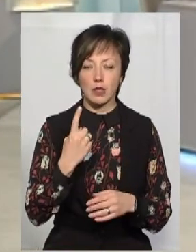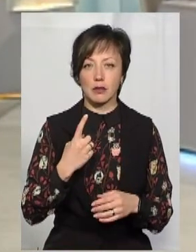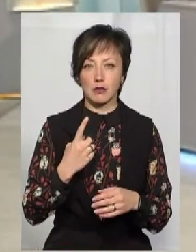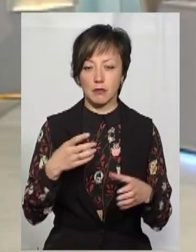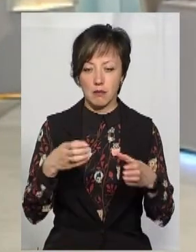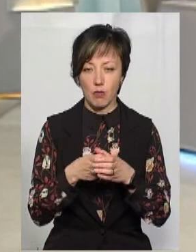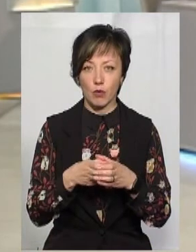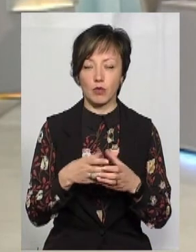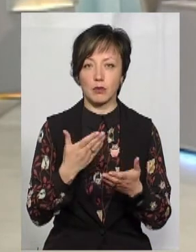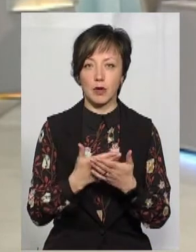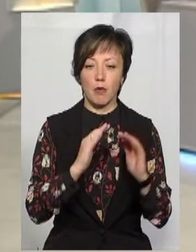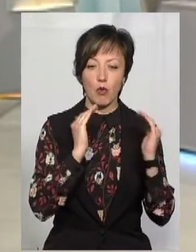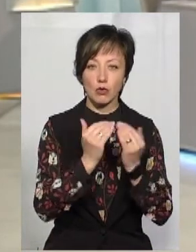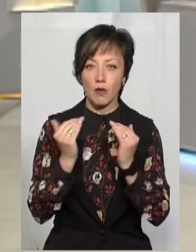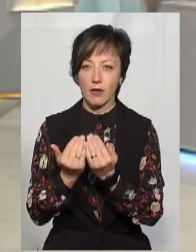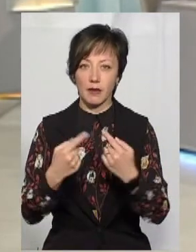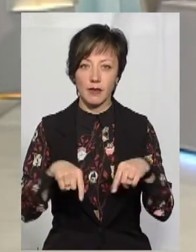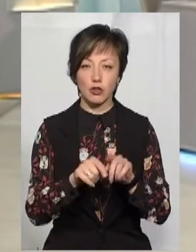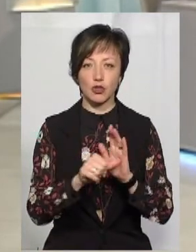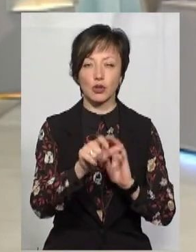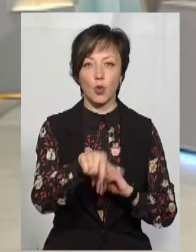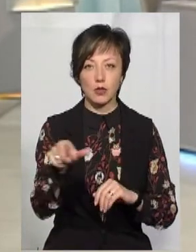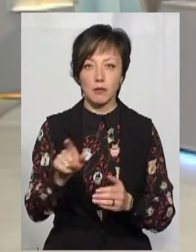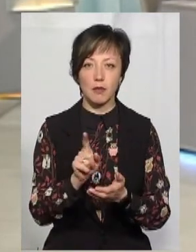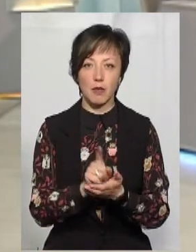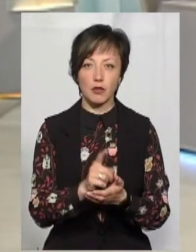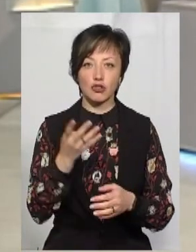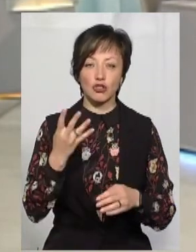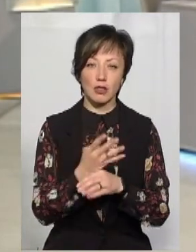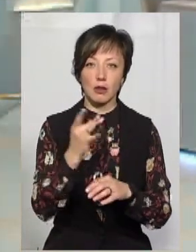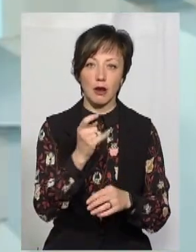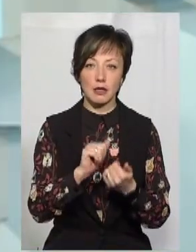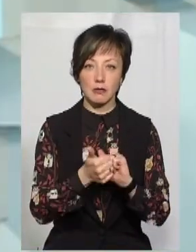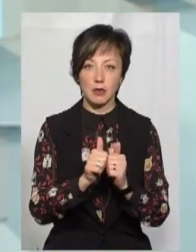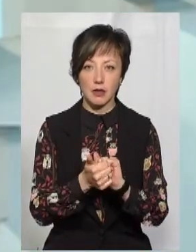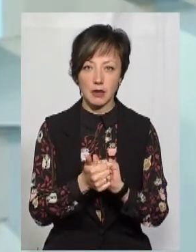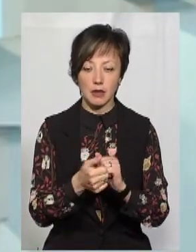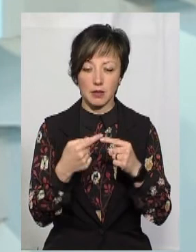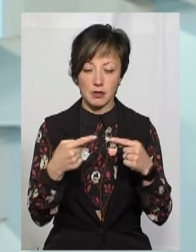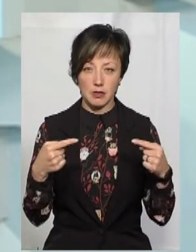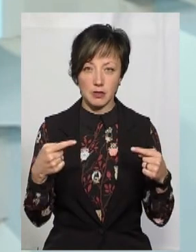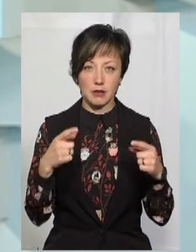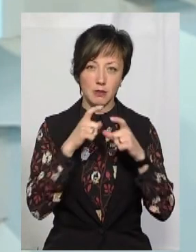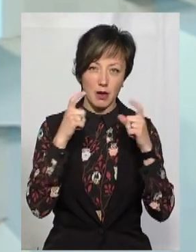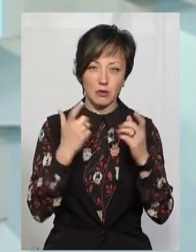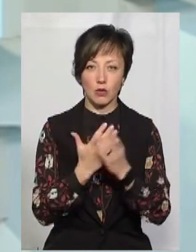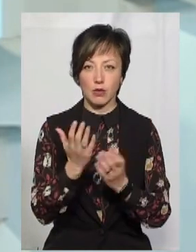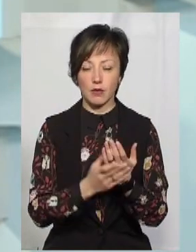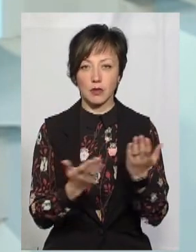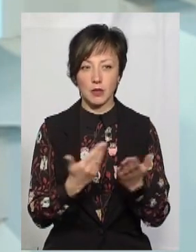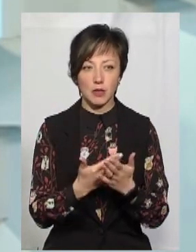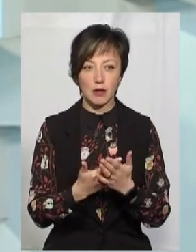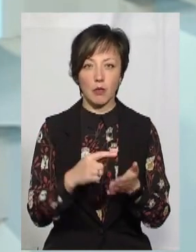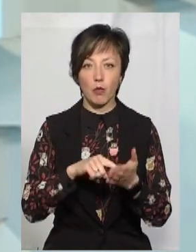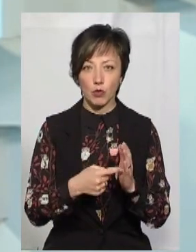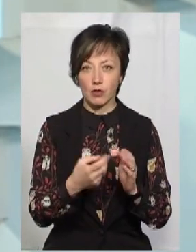знаходяться не в боксованих відділеннях і так далі. Це 6 осіб. 6 осіб має 4 рази змінювати одноразові свої засоби. А за зміну їх там 6. Дві